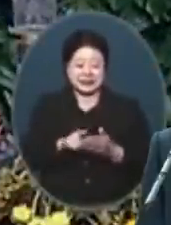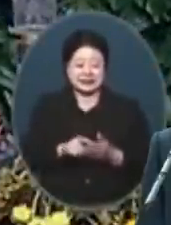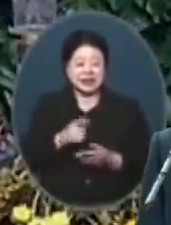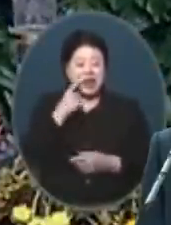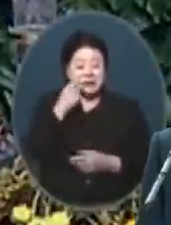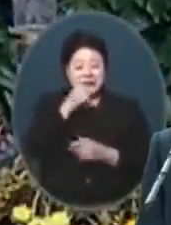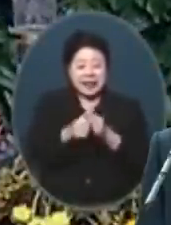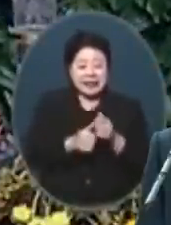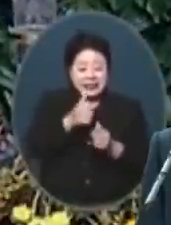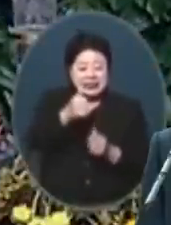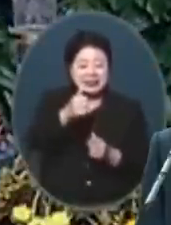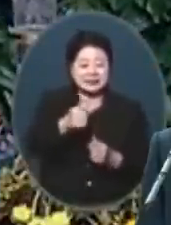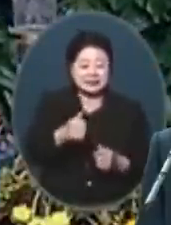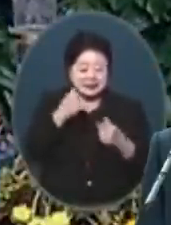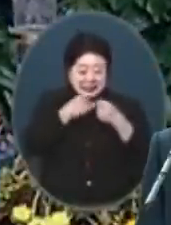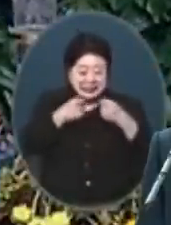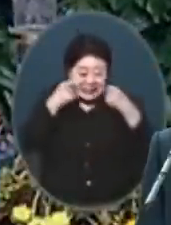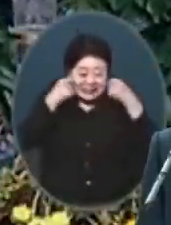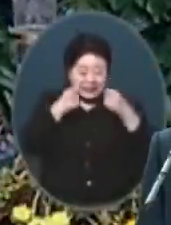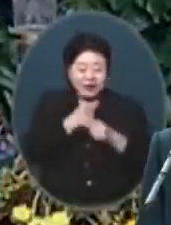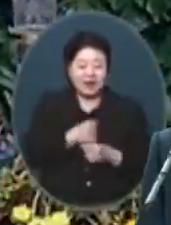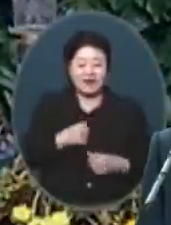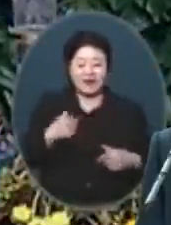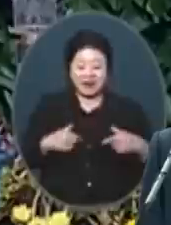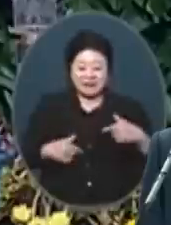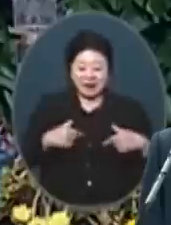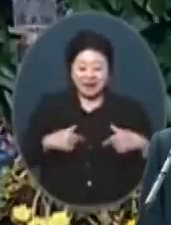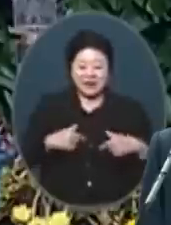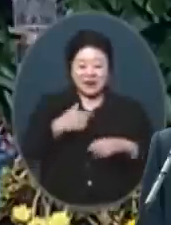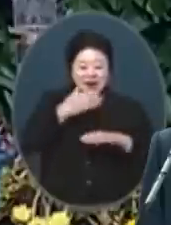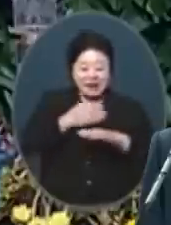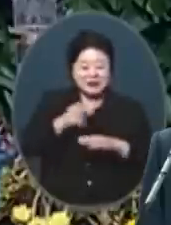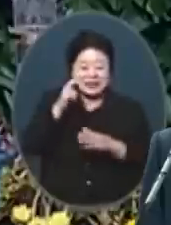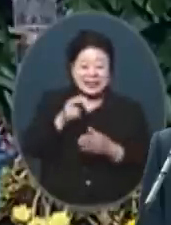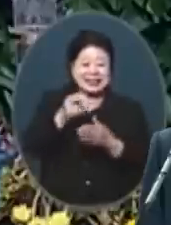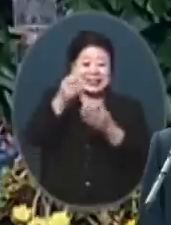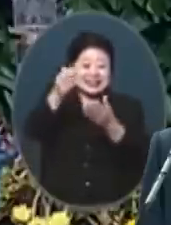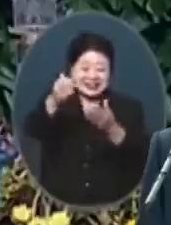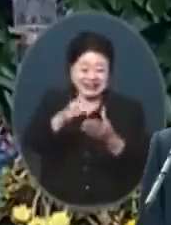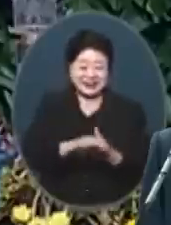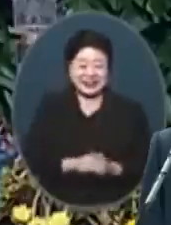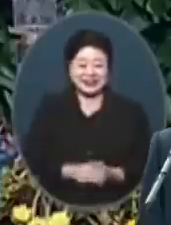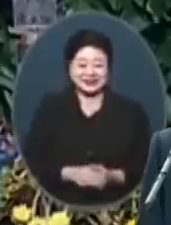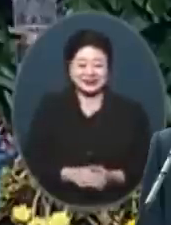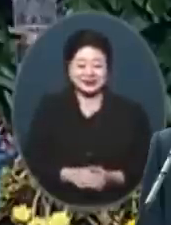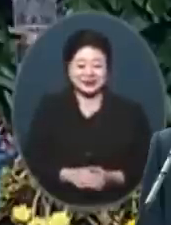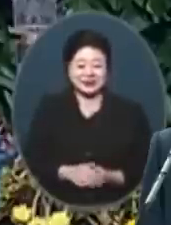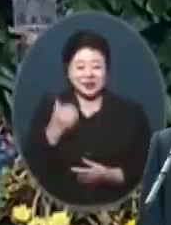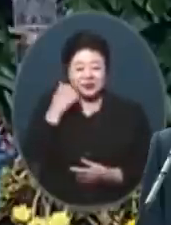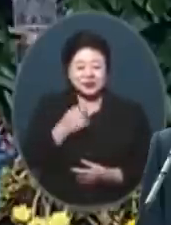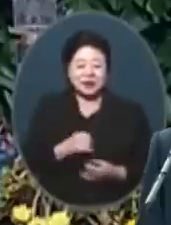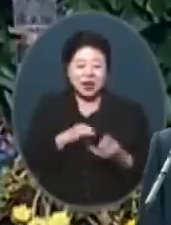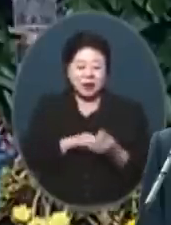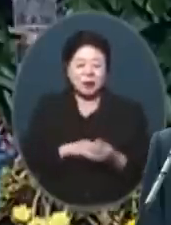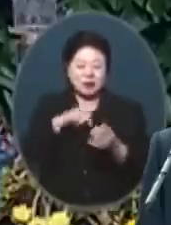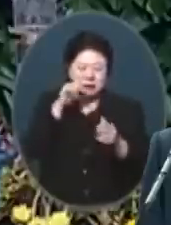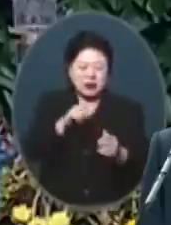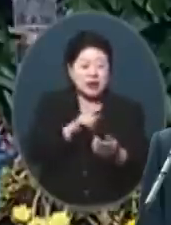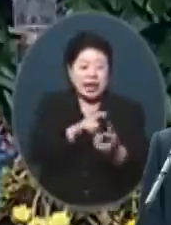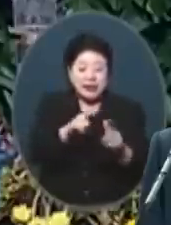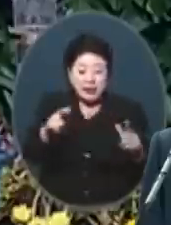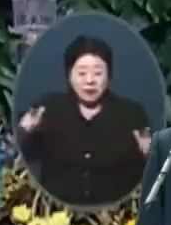아버지 하나님을 즐거워하고 기뻐하며 감사 찬양하는 것입니다. 누가 꼭 그걸 시켜서 하는 것도